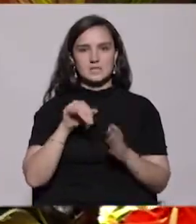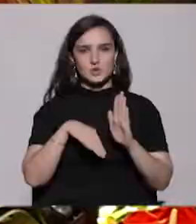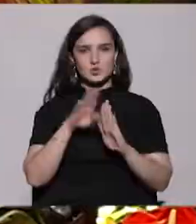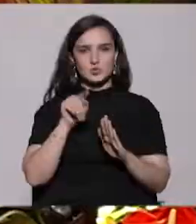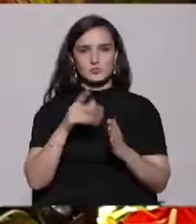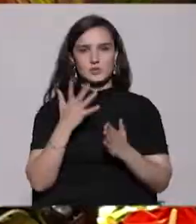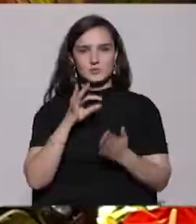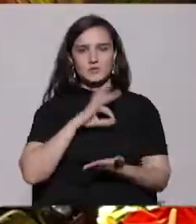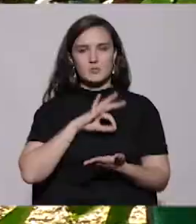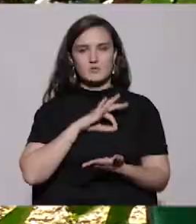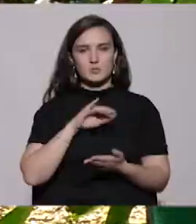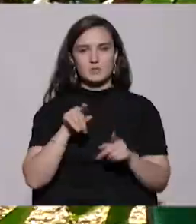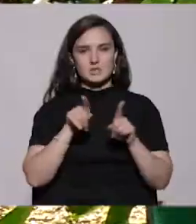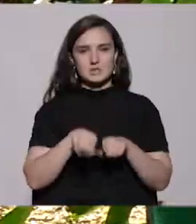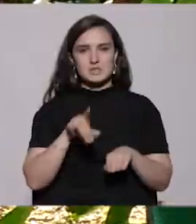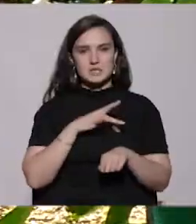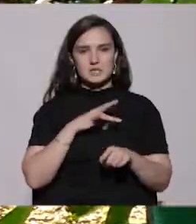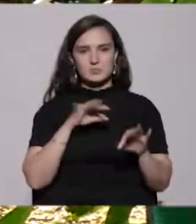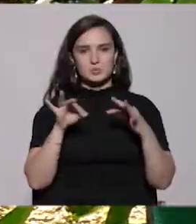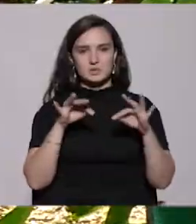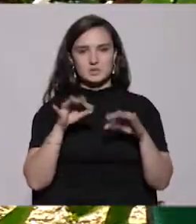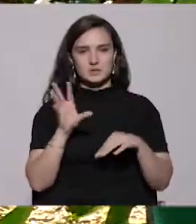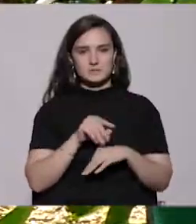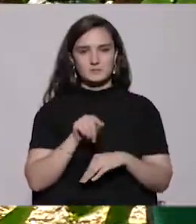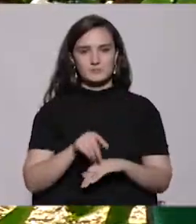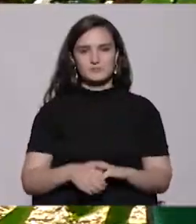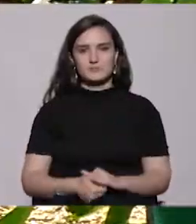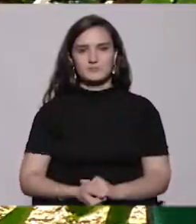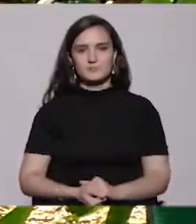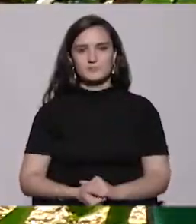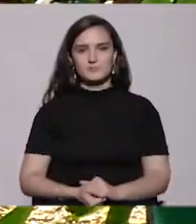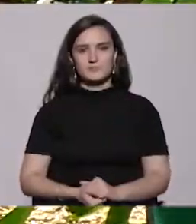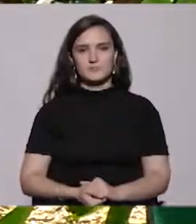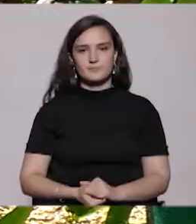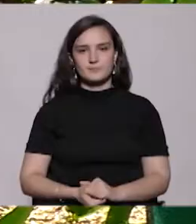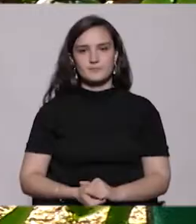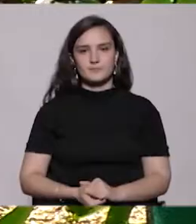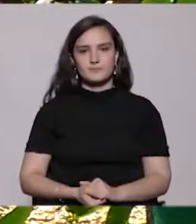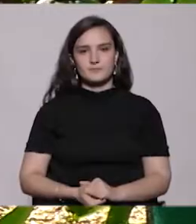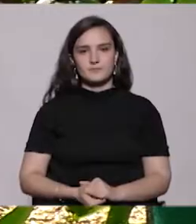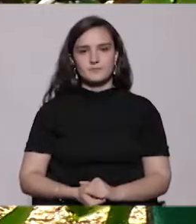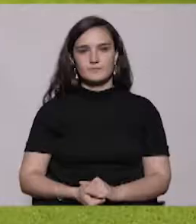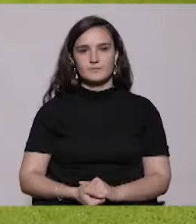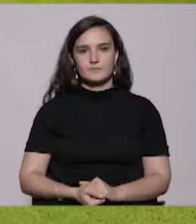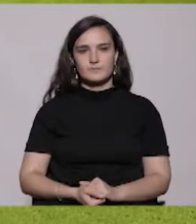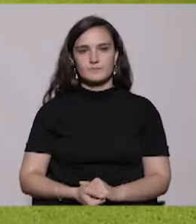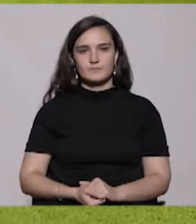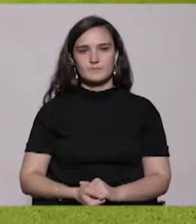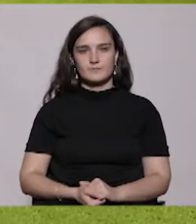ჯობი ალბათ გამოვიყენოთ ესეთი თეთრი ფურცელი. აჰა, ესეც ასე.